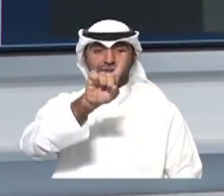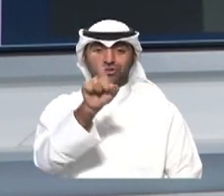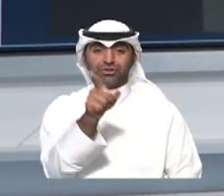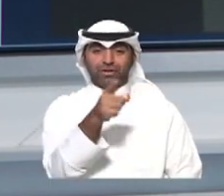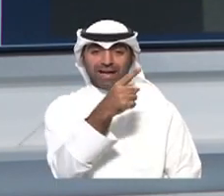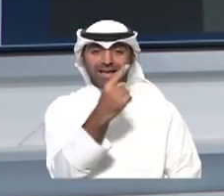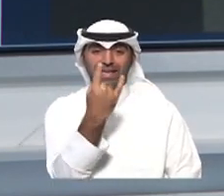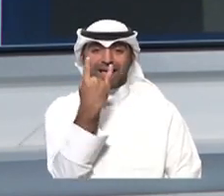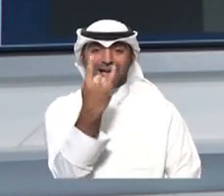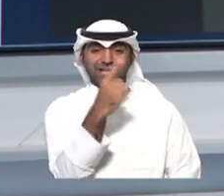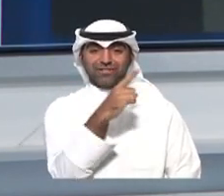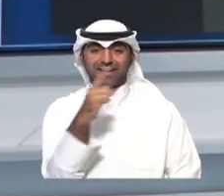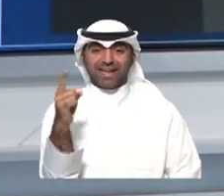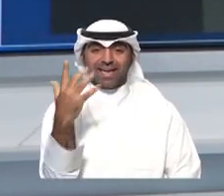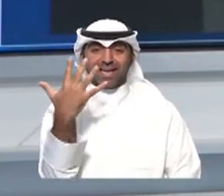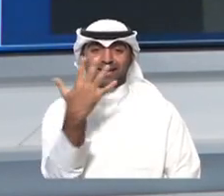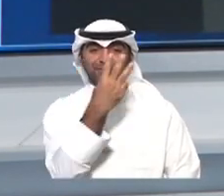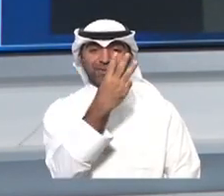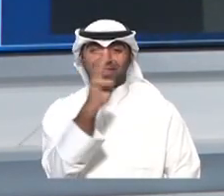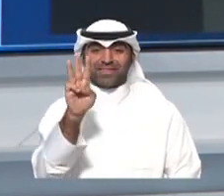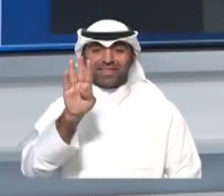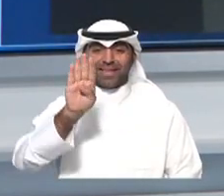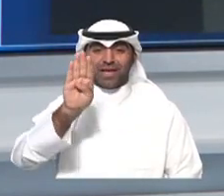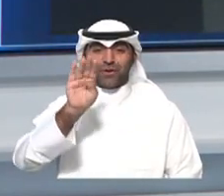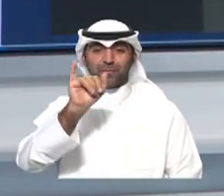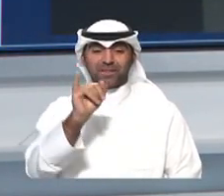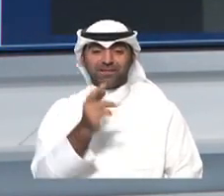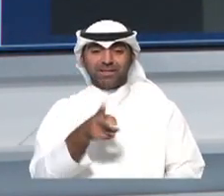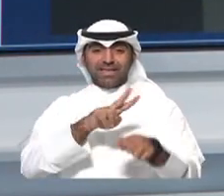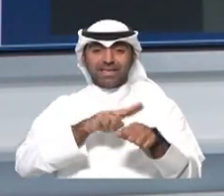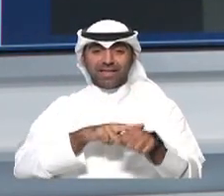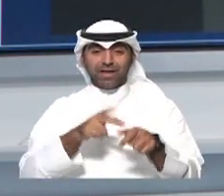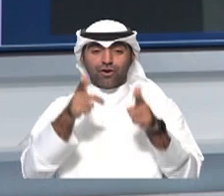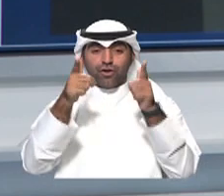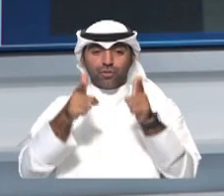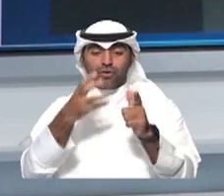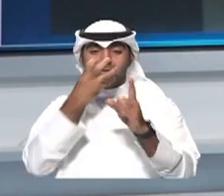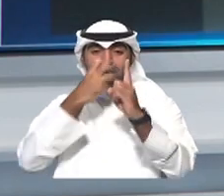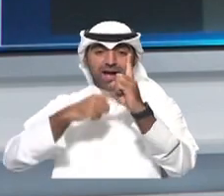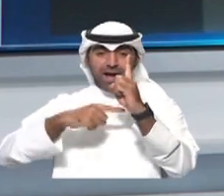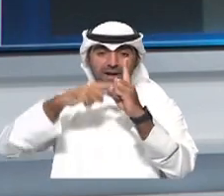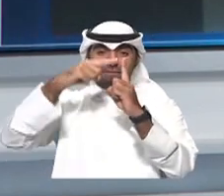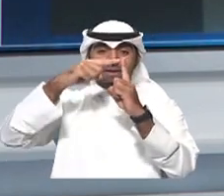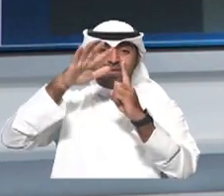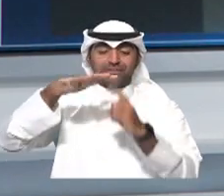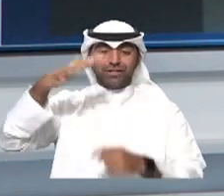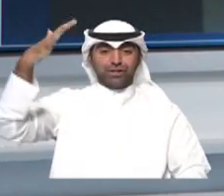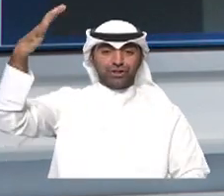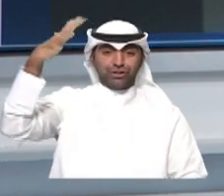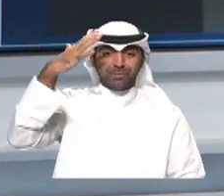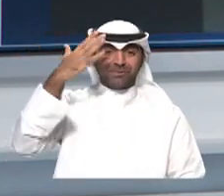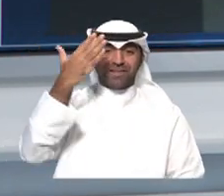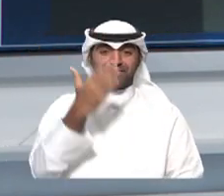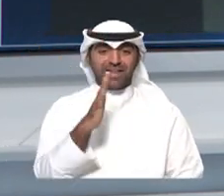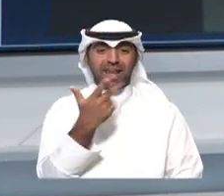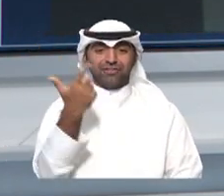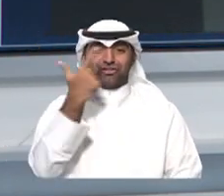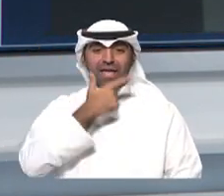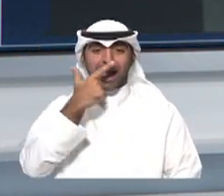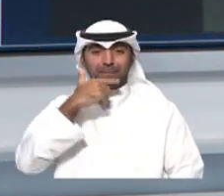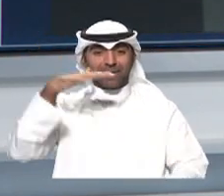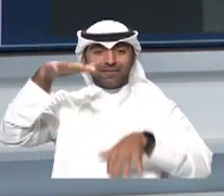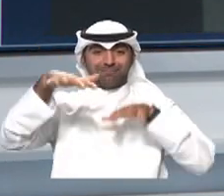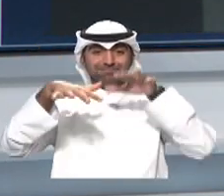بين 10 إلى 35 كيلومتر في الساعة. أجواء راح تكون مشمسة بشكل عام مع عبور لبعض السحب العالية المتفرقة على